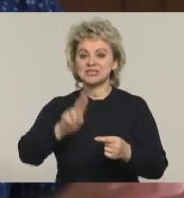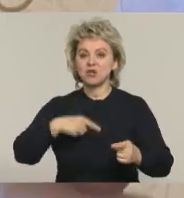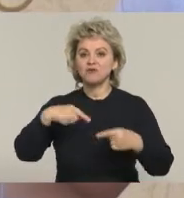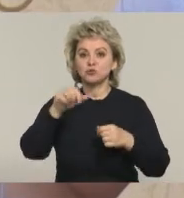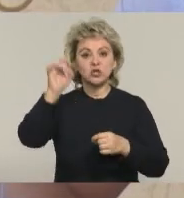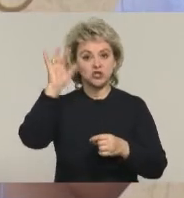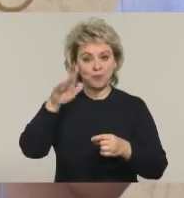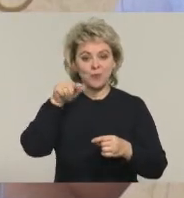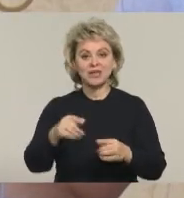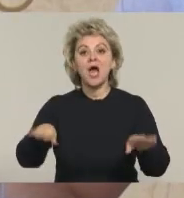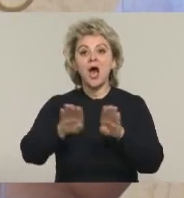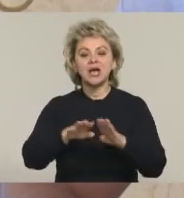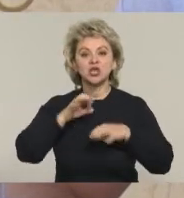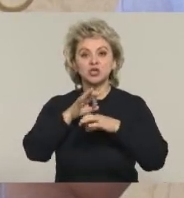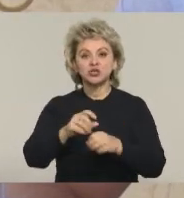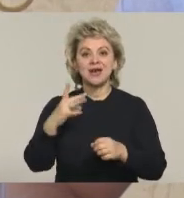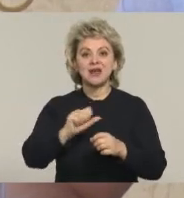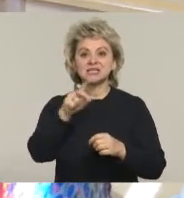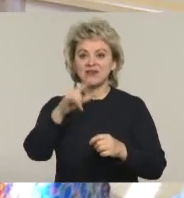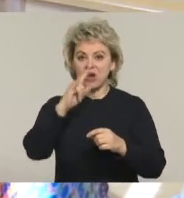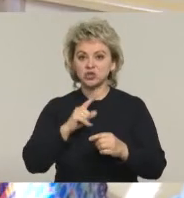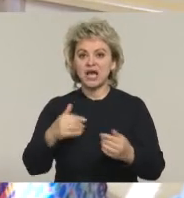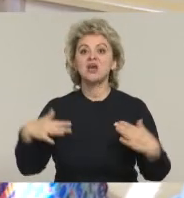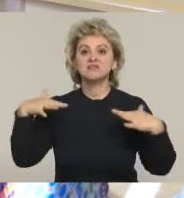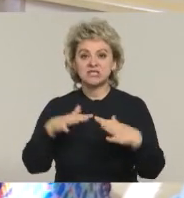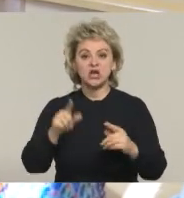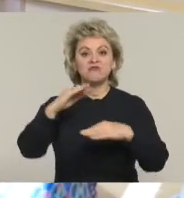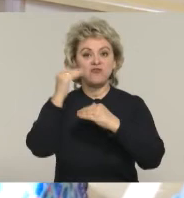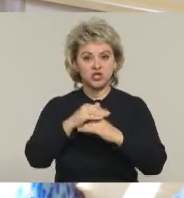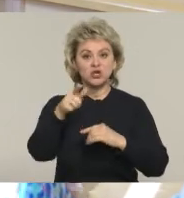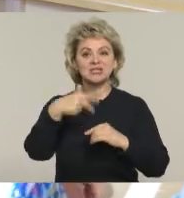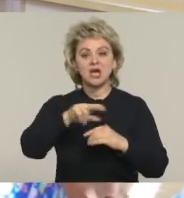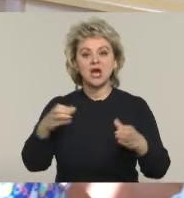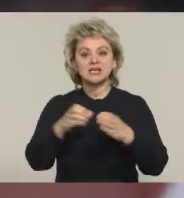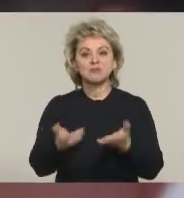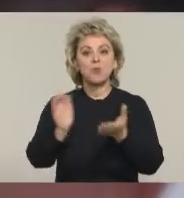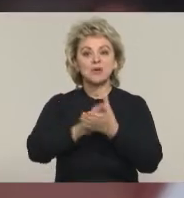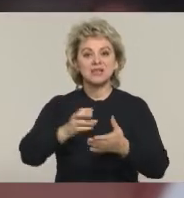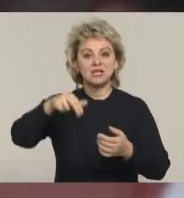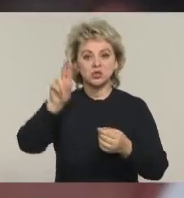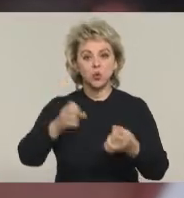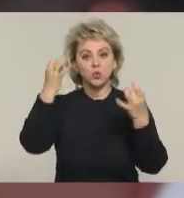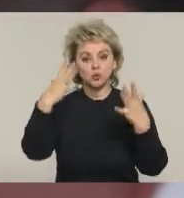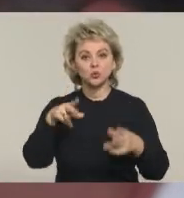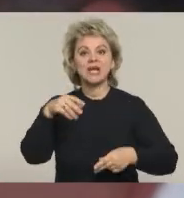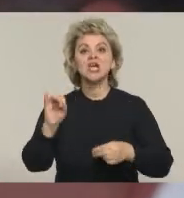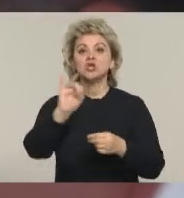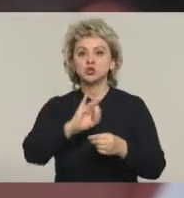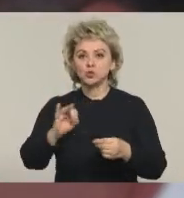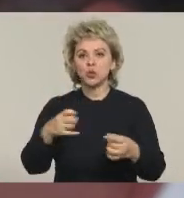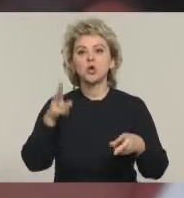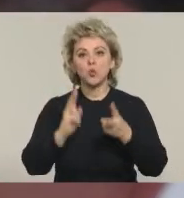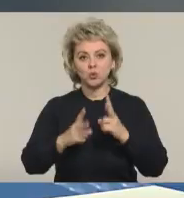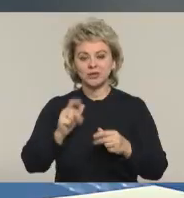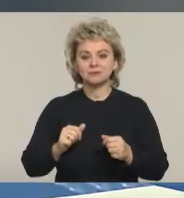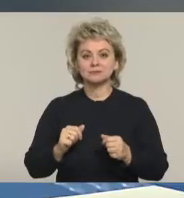футбольных чемпионатов, а также проводить раз в квартал званые вечера донских диаспор, где можно познакомиться с национальной культурой, историей и кухней.